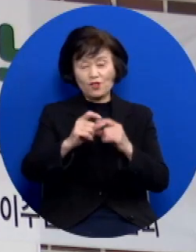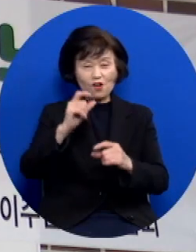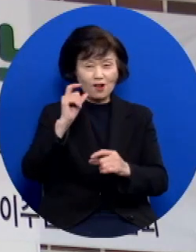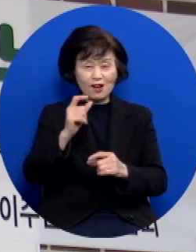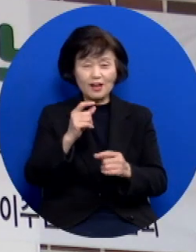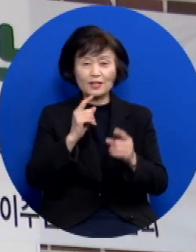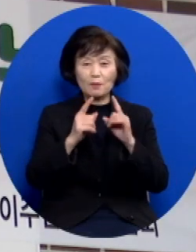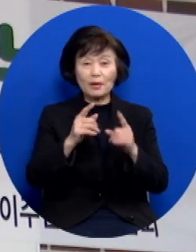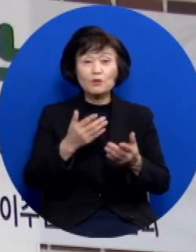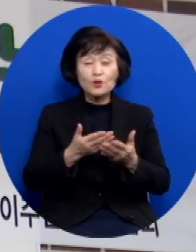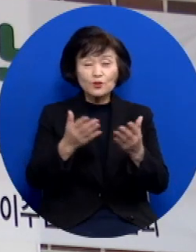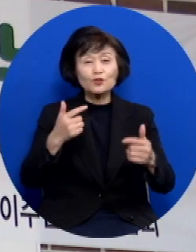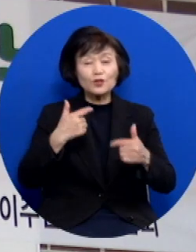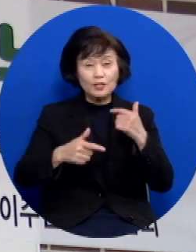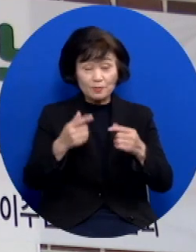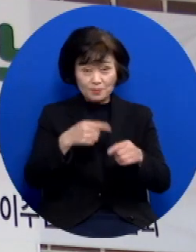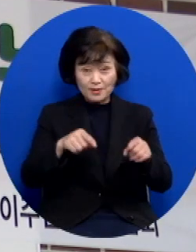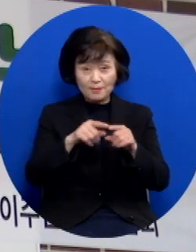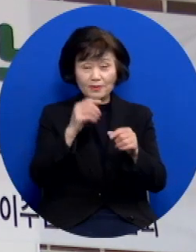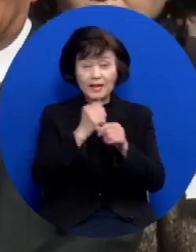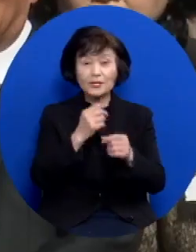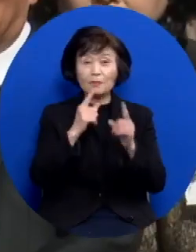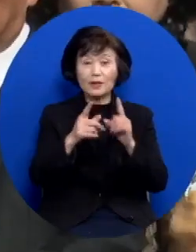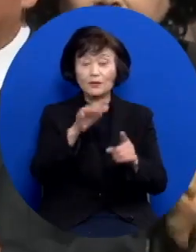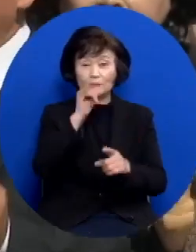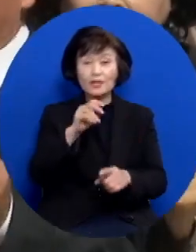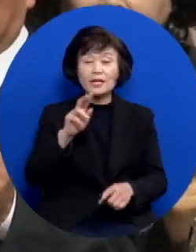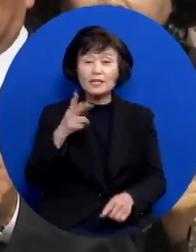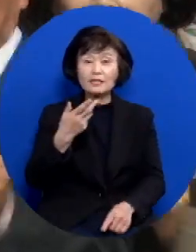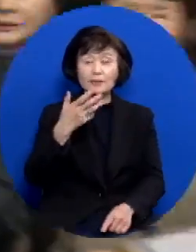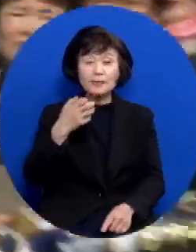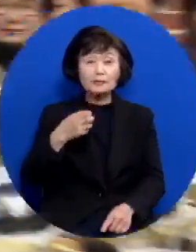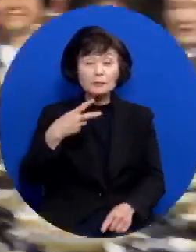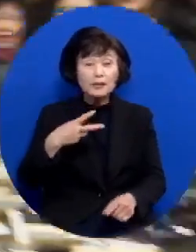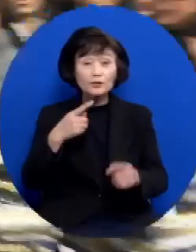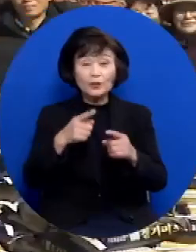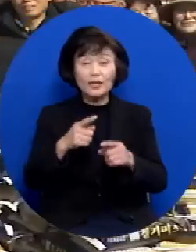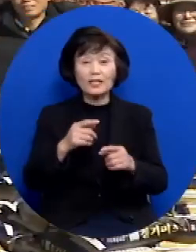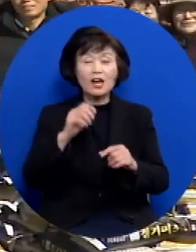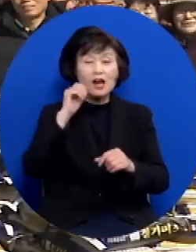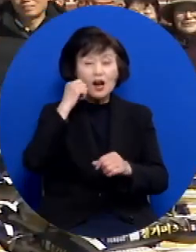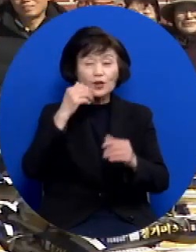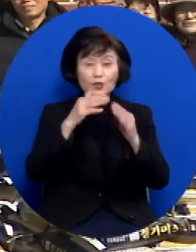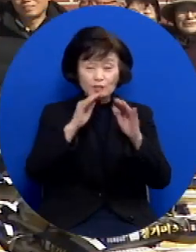전했습니다. 이번에 나눠진 사랑의 쌀 731포대는